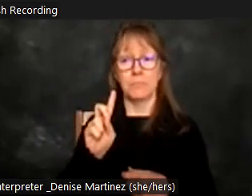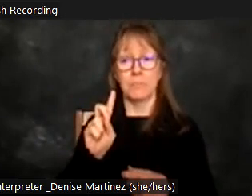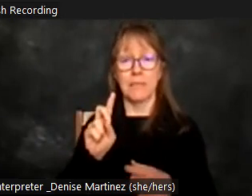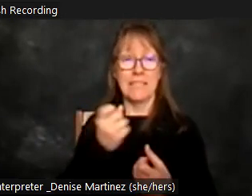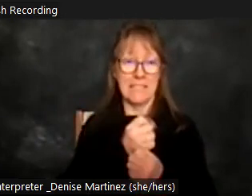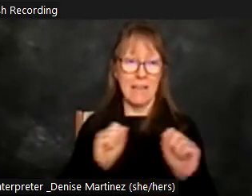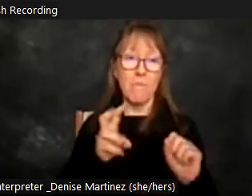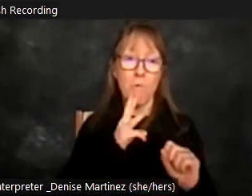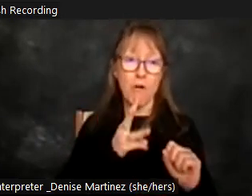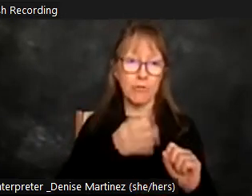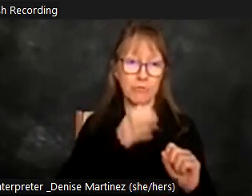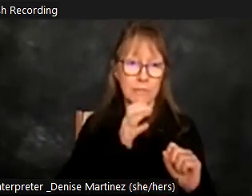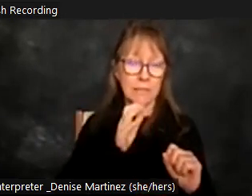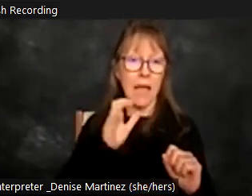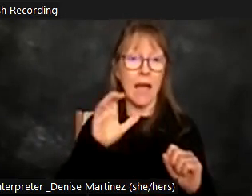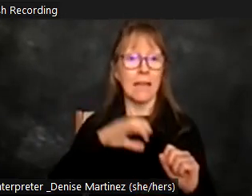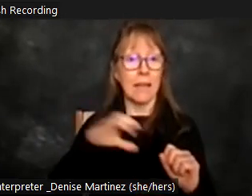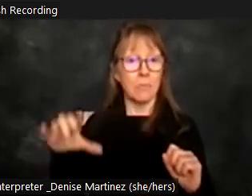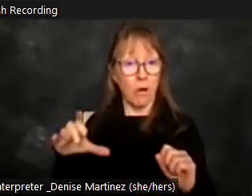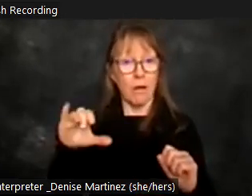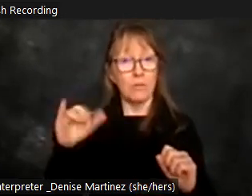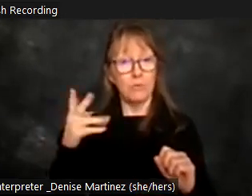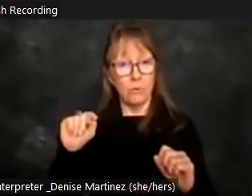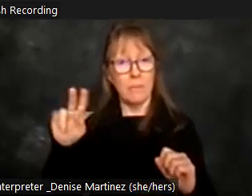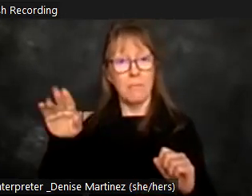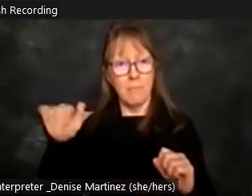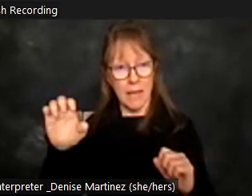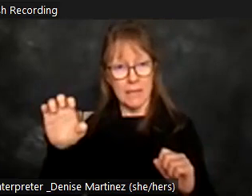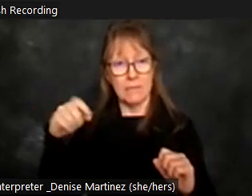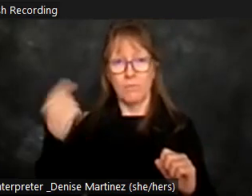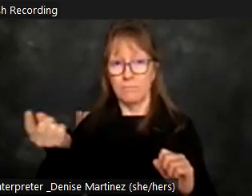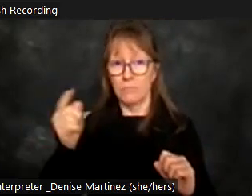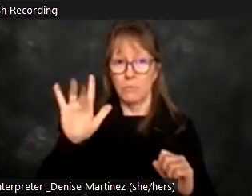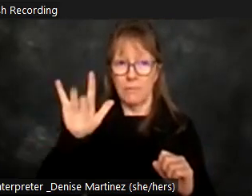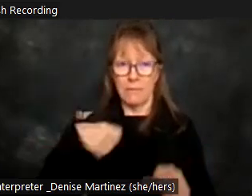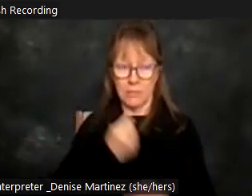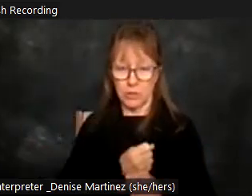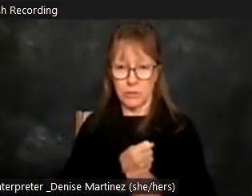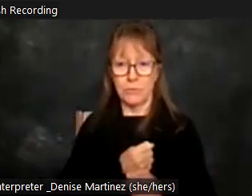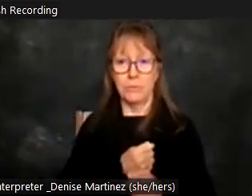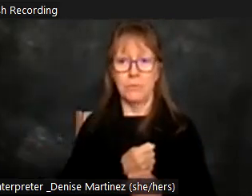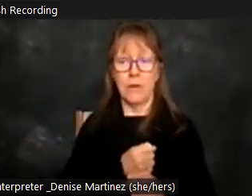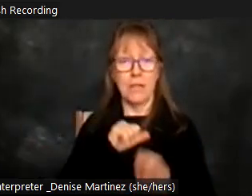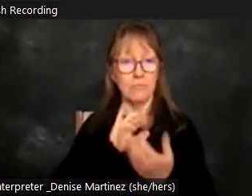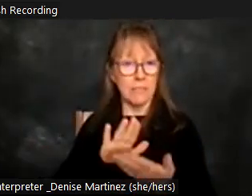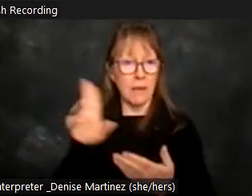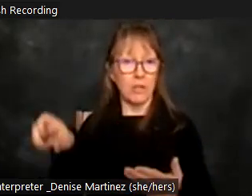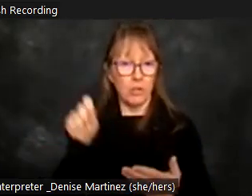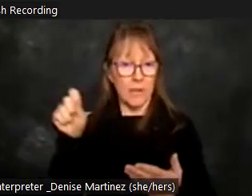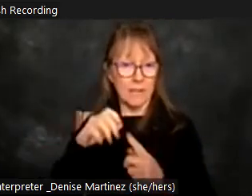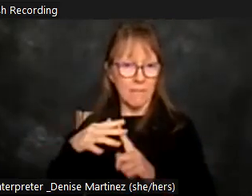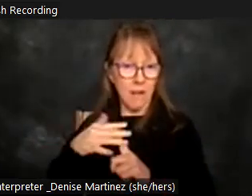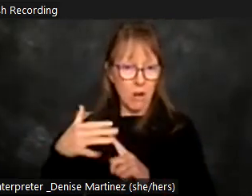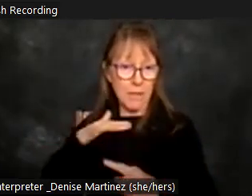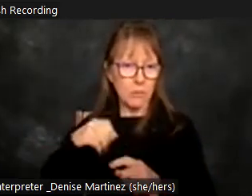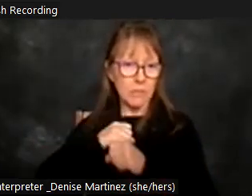avec un Joint projet de Base l'eau Cape propre Cod for over 25 years, durant which is being 25 années addressed by qui est adressé avec